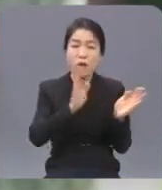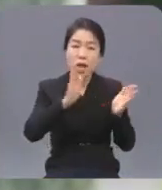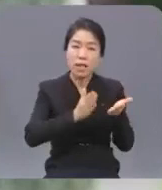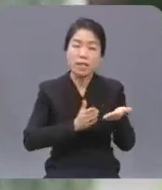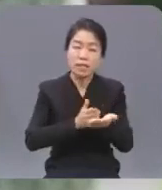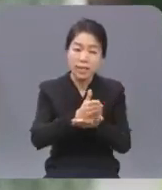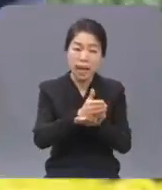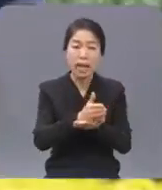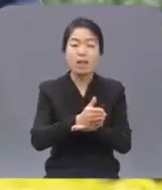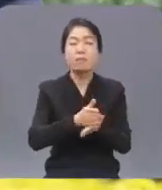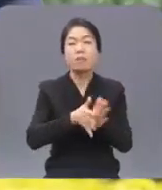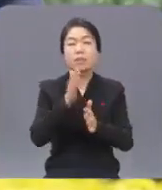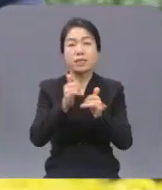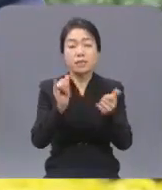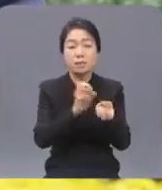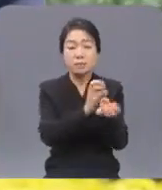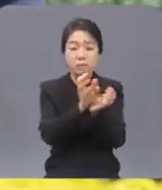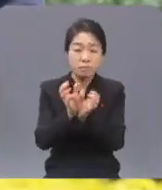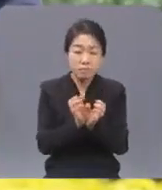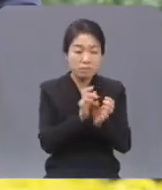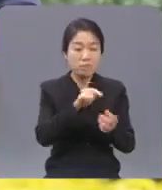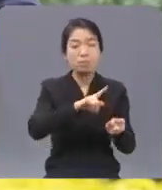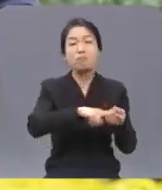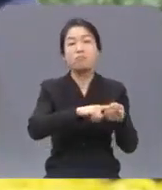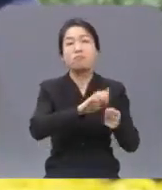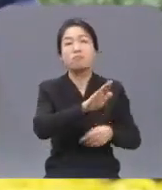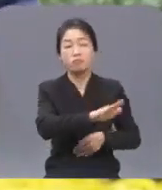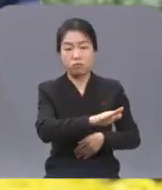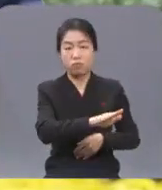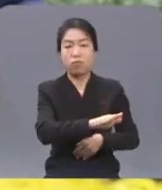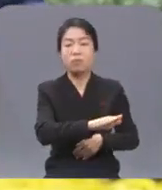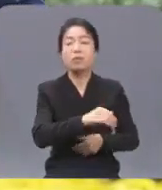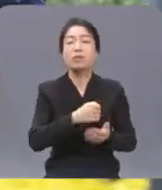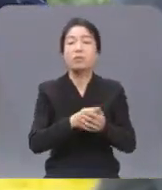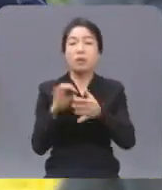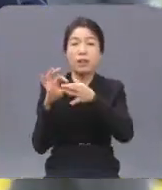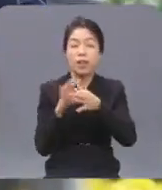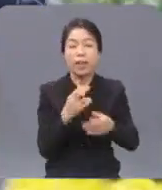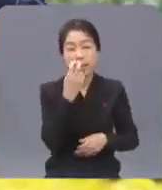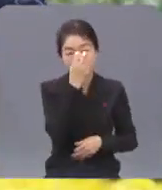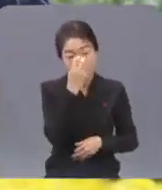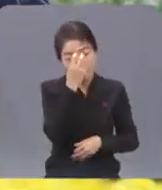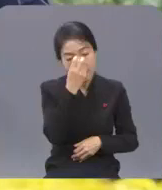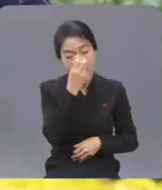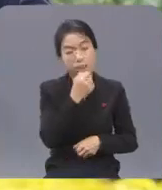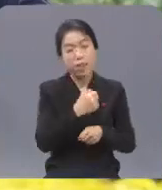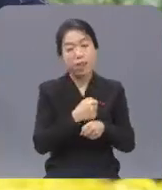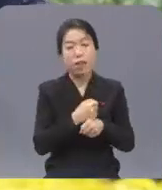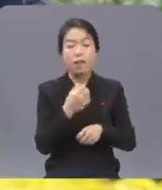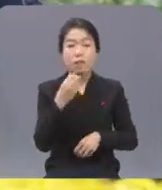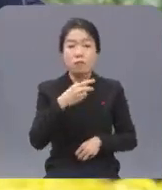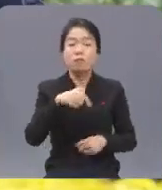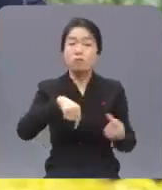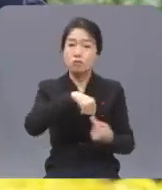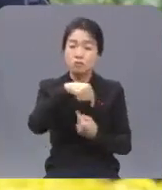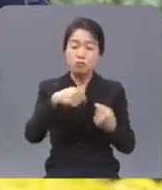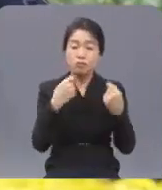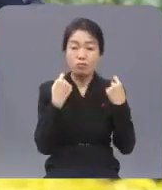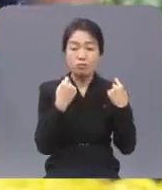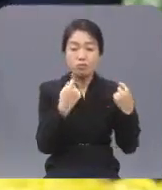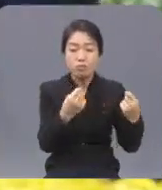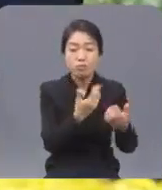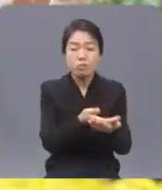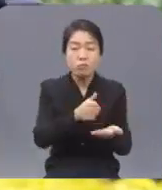정원, 시민 정원은 계속 이 자리에 그대로 있습니다. 있으면서 저희가 계속해서 관리를 해서 그것이 그대로